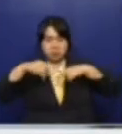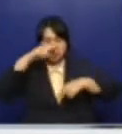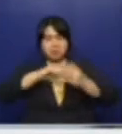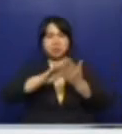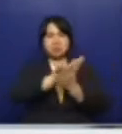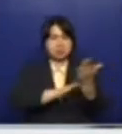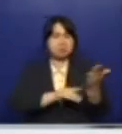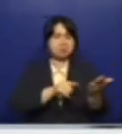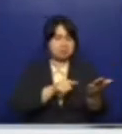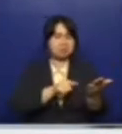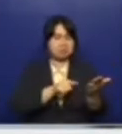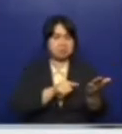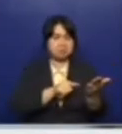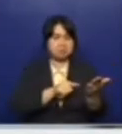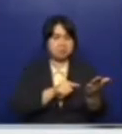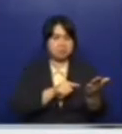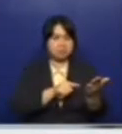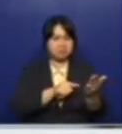ะนี้เนี่ย